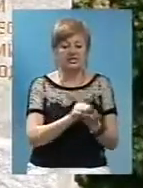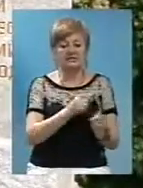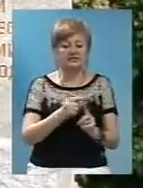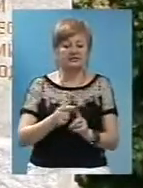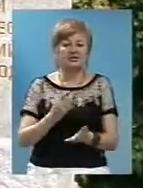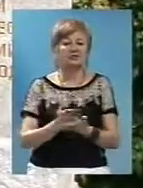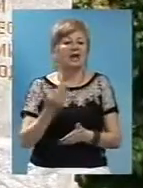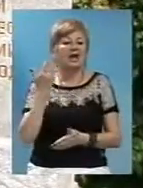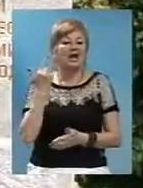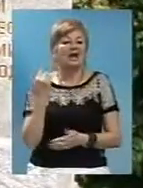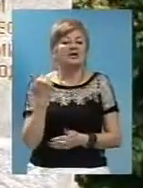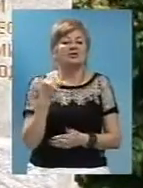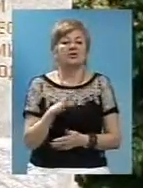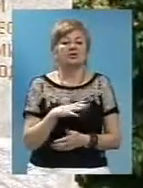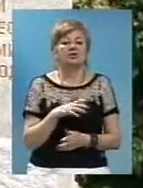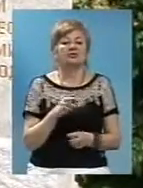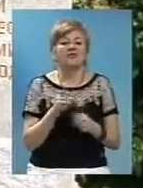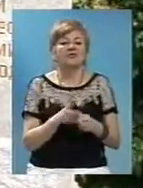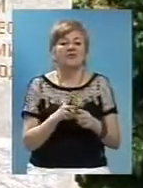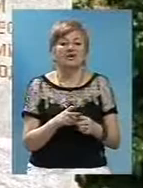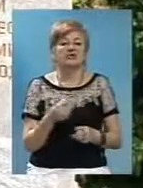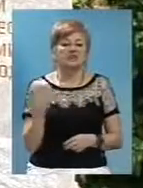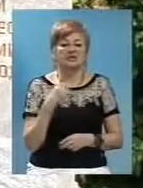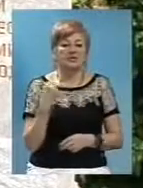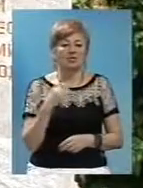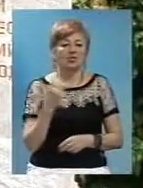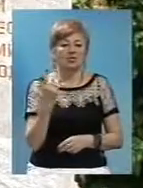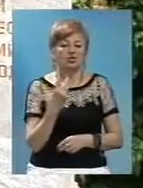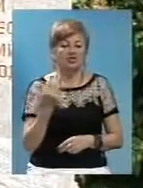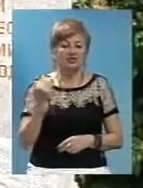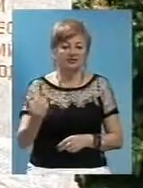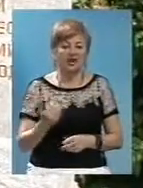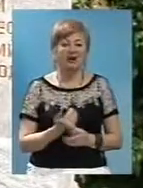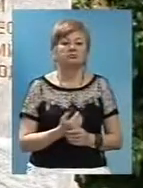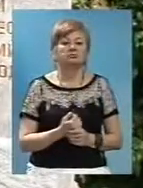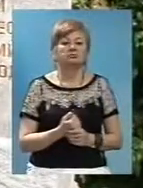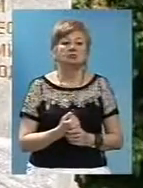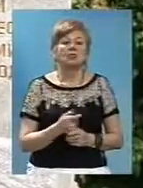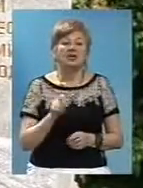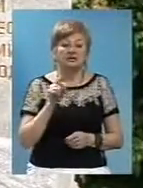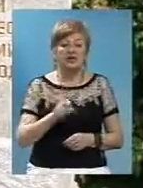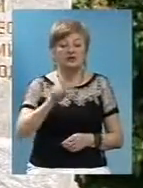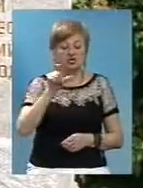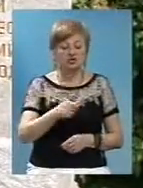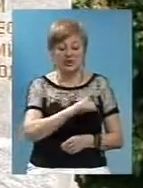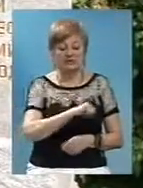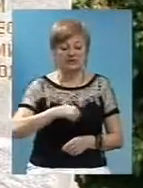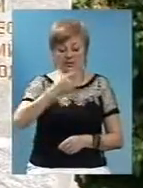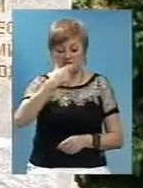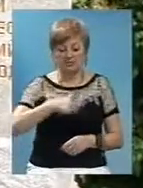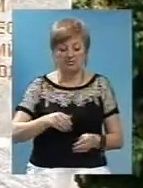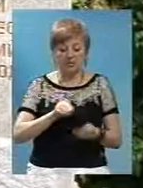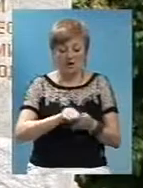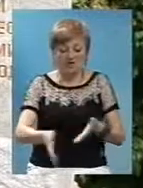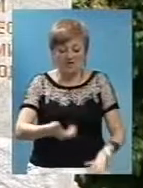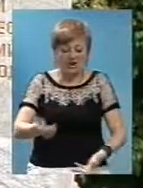знаходиться, колишній цвинтар, де зараз поруч з вокзалом Запоріжжя Друге. І там людина була змушена рити собі